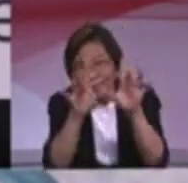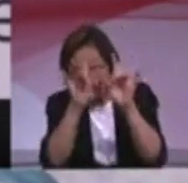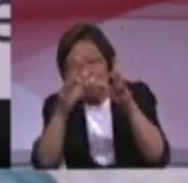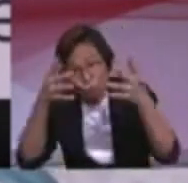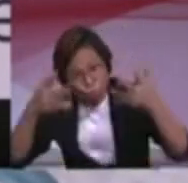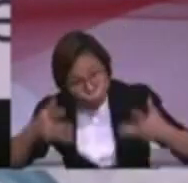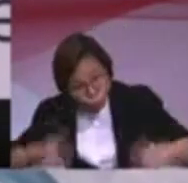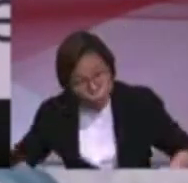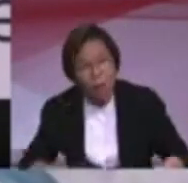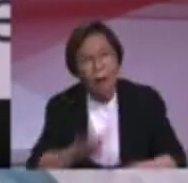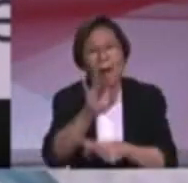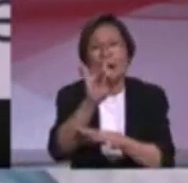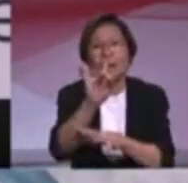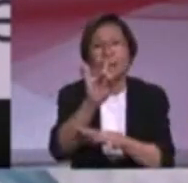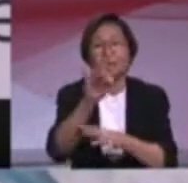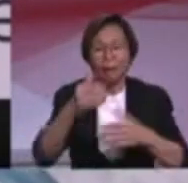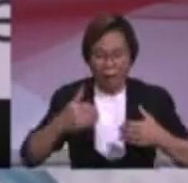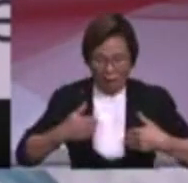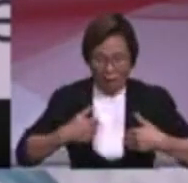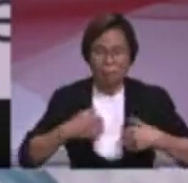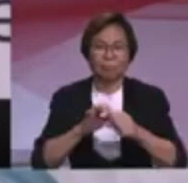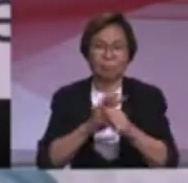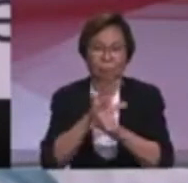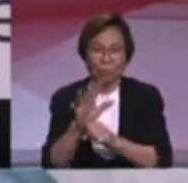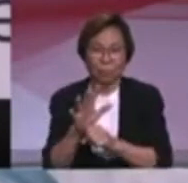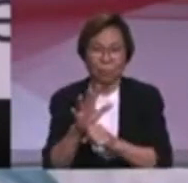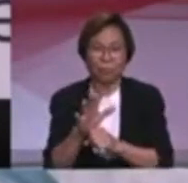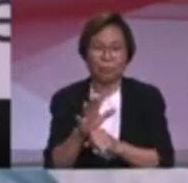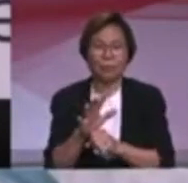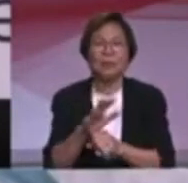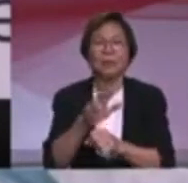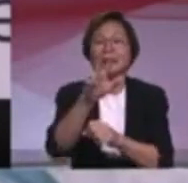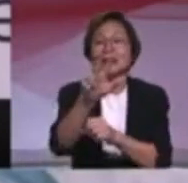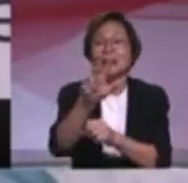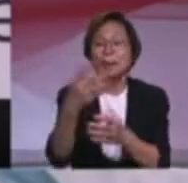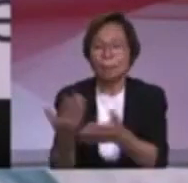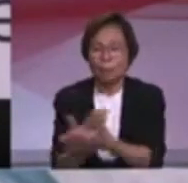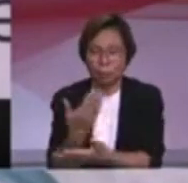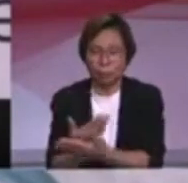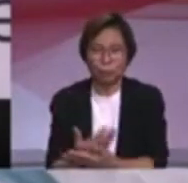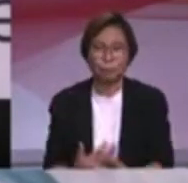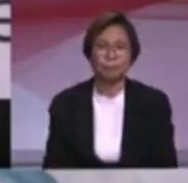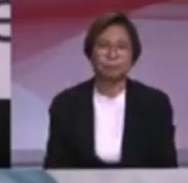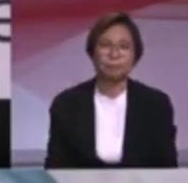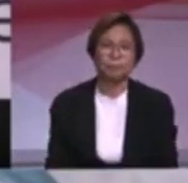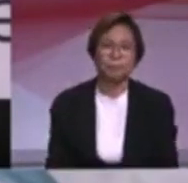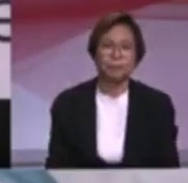di mana 8 kes dikesan positif COVID-19 termasuk 3 kes baru pada hari ini.